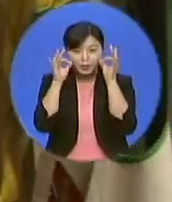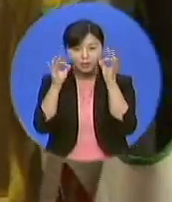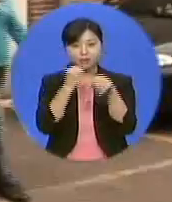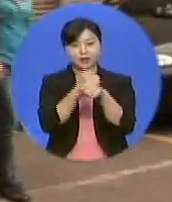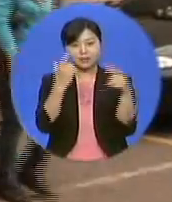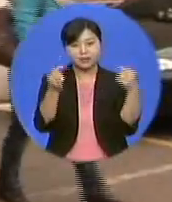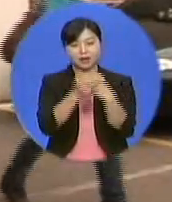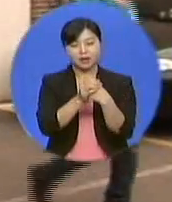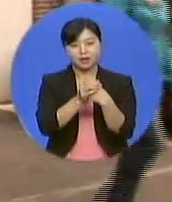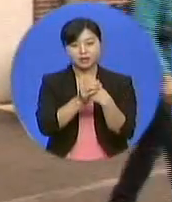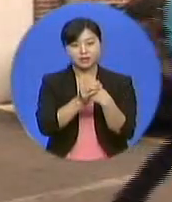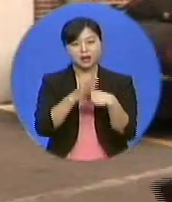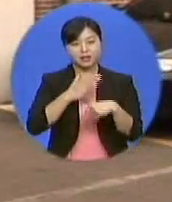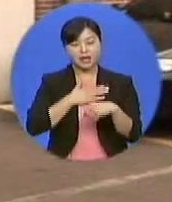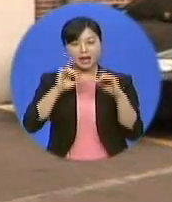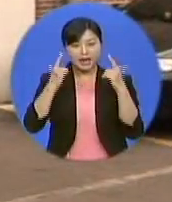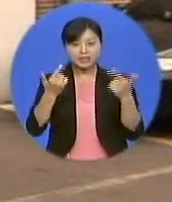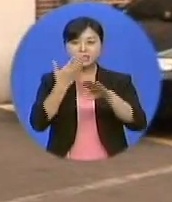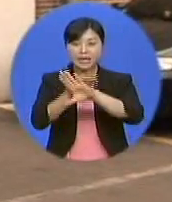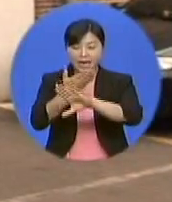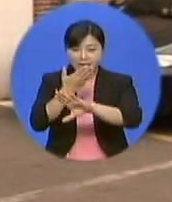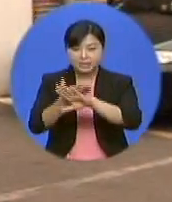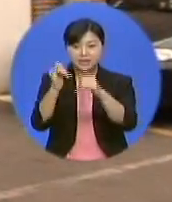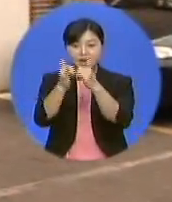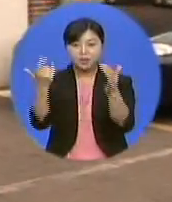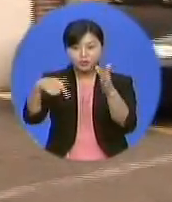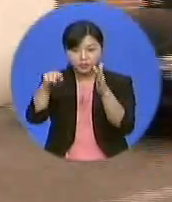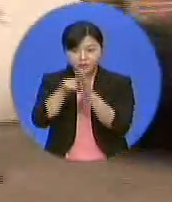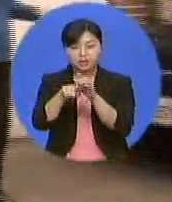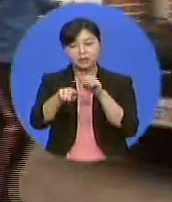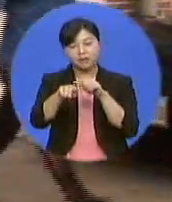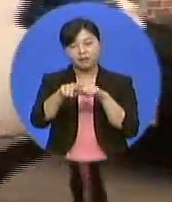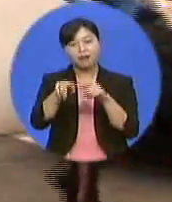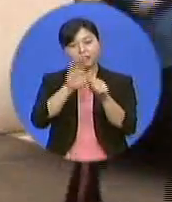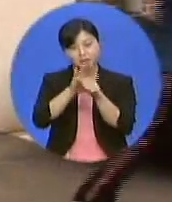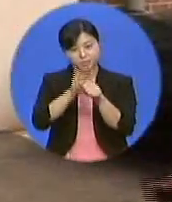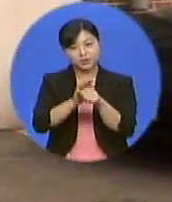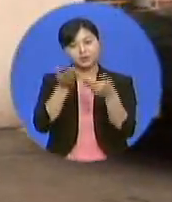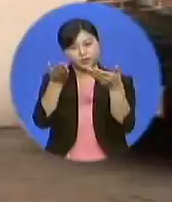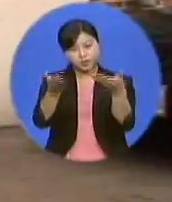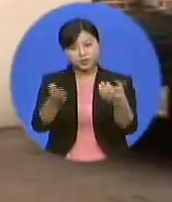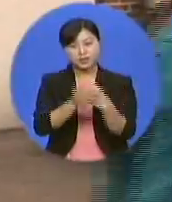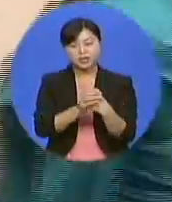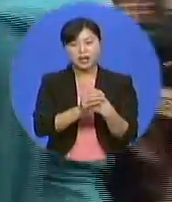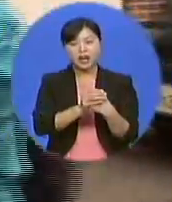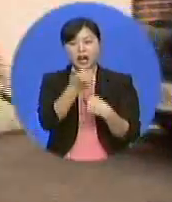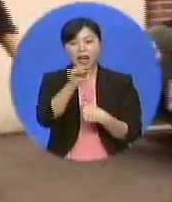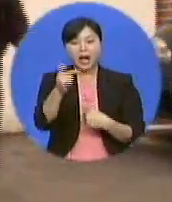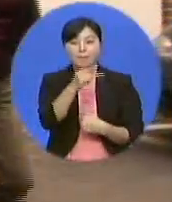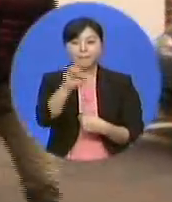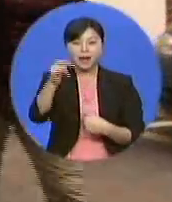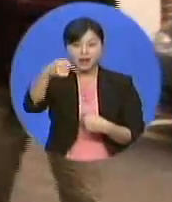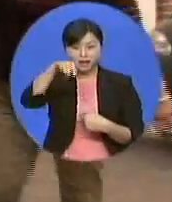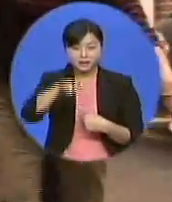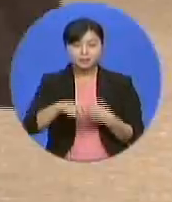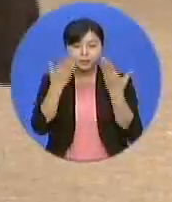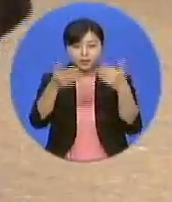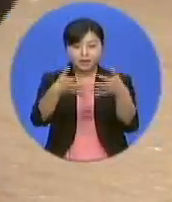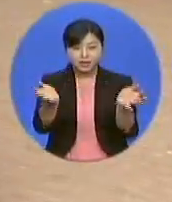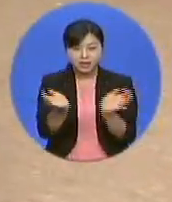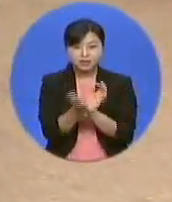아닌 타인을 위해 손을 내밀어온 한마음 봉사단. 그들의 하루는 이렇듯 꽃보다 아름답다.